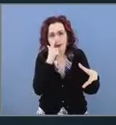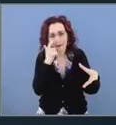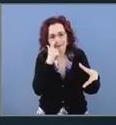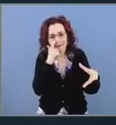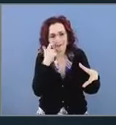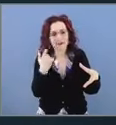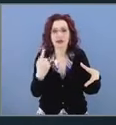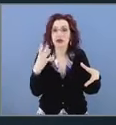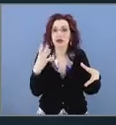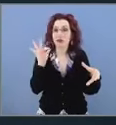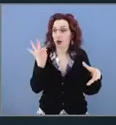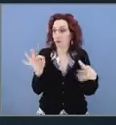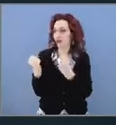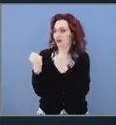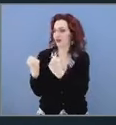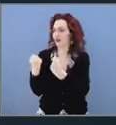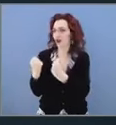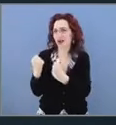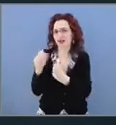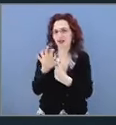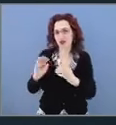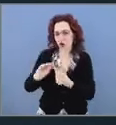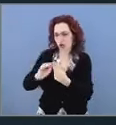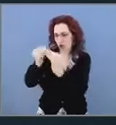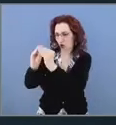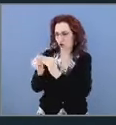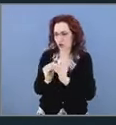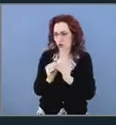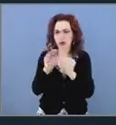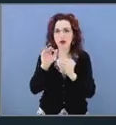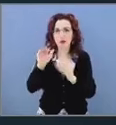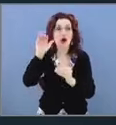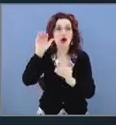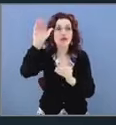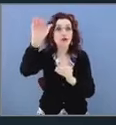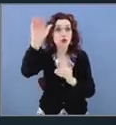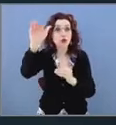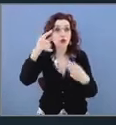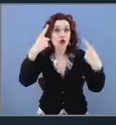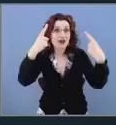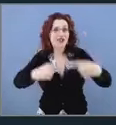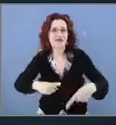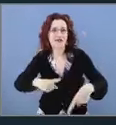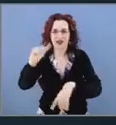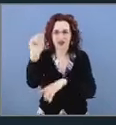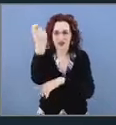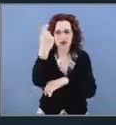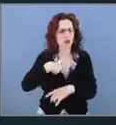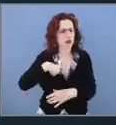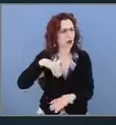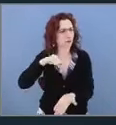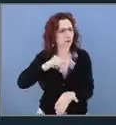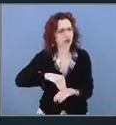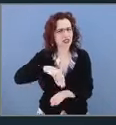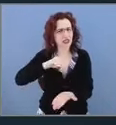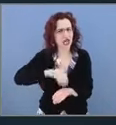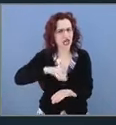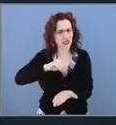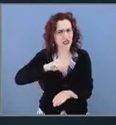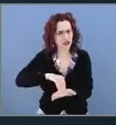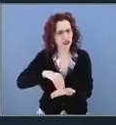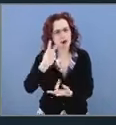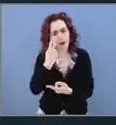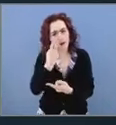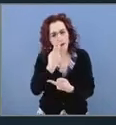per vincere le sfide del futuro. Noi ci siamo e proviamo a fare quel pezzo di strada in più che